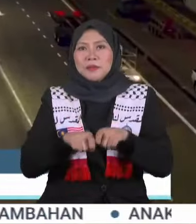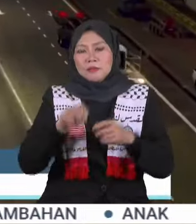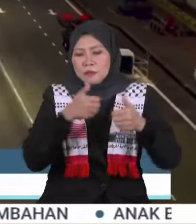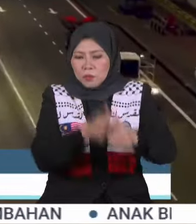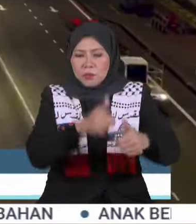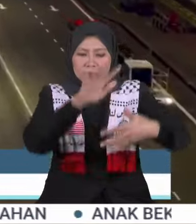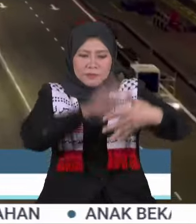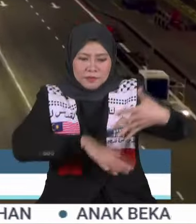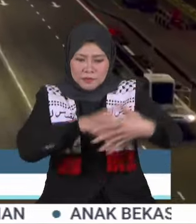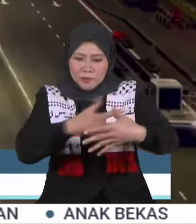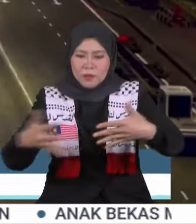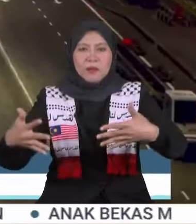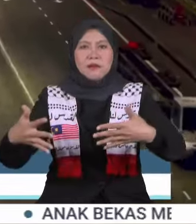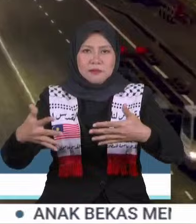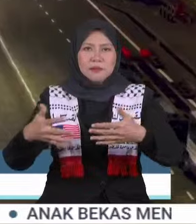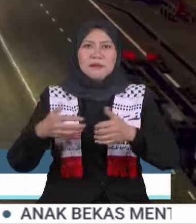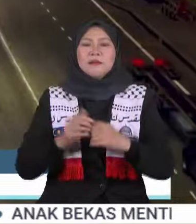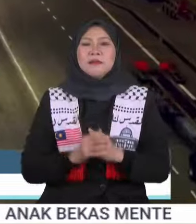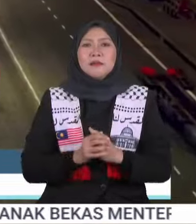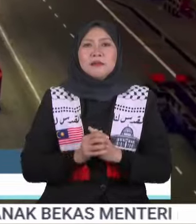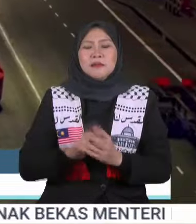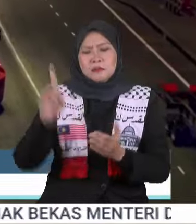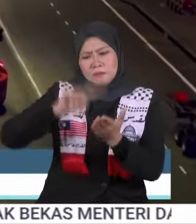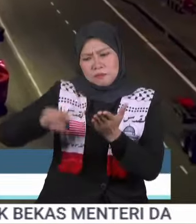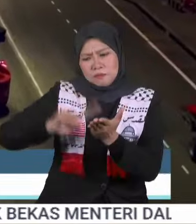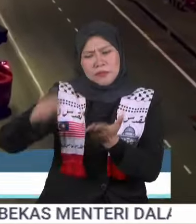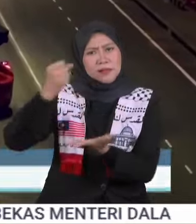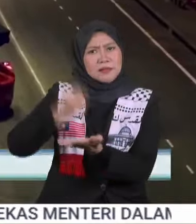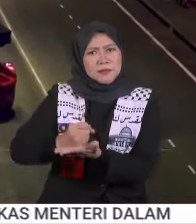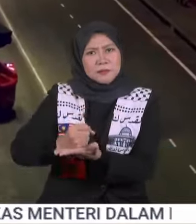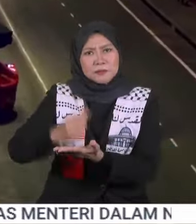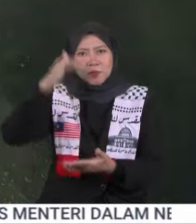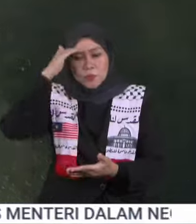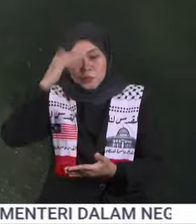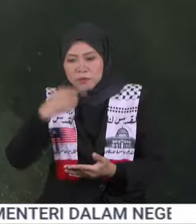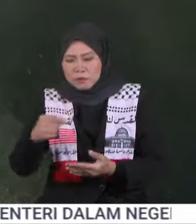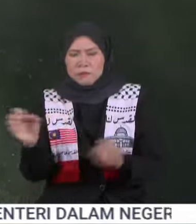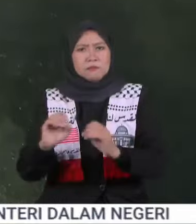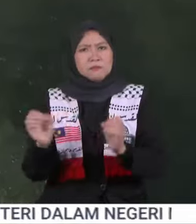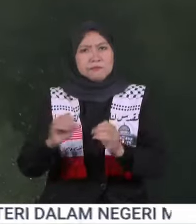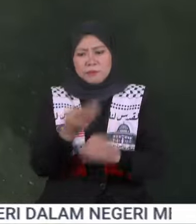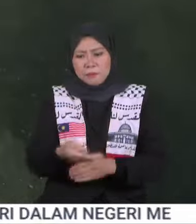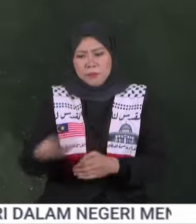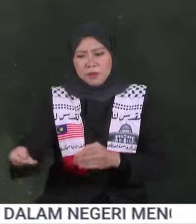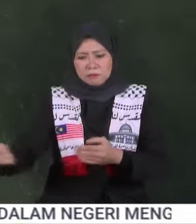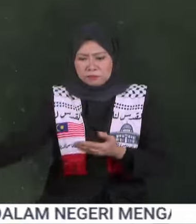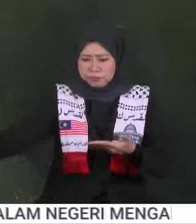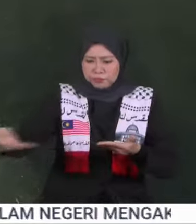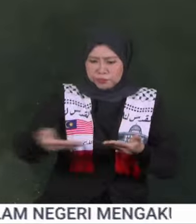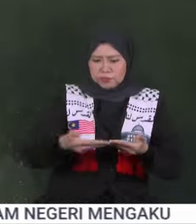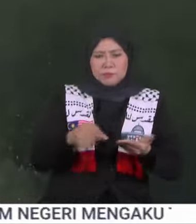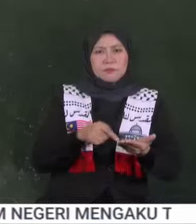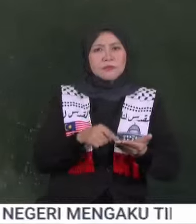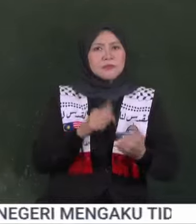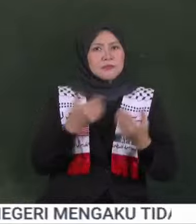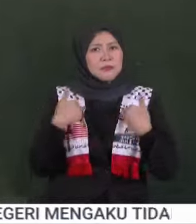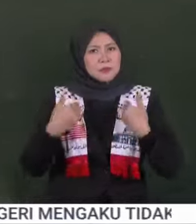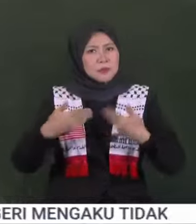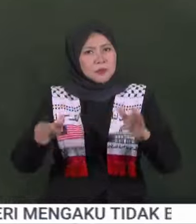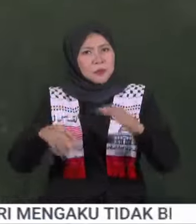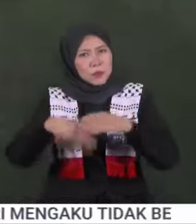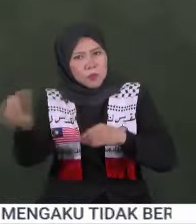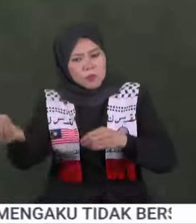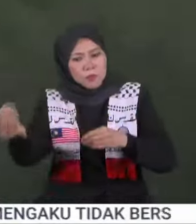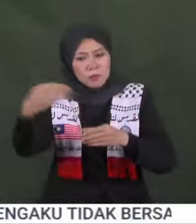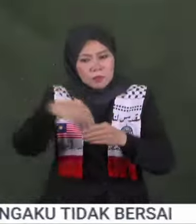jadual perjalanan. Semakan Kastam Johor mendapati tiada pergerakan dagangan ke dalam negara sama ada melalui pintu